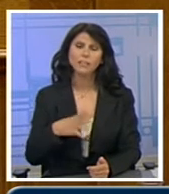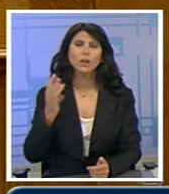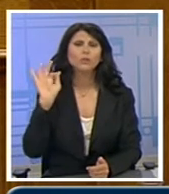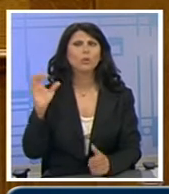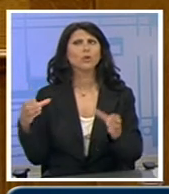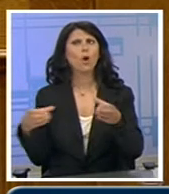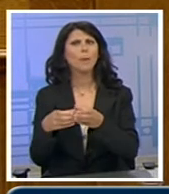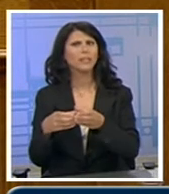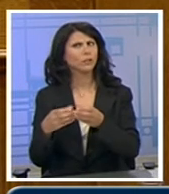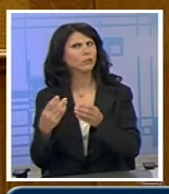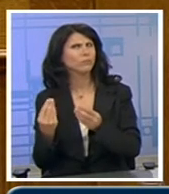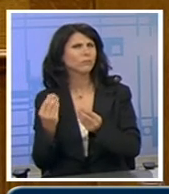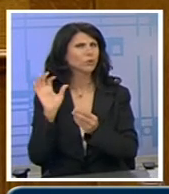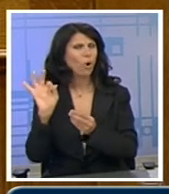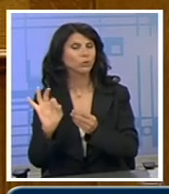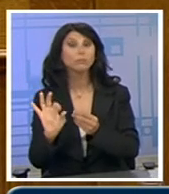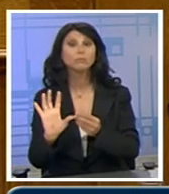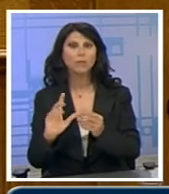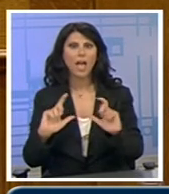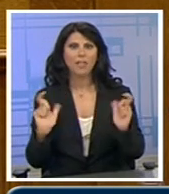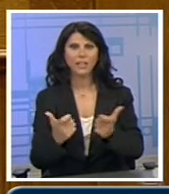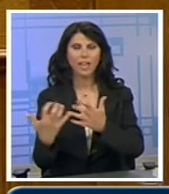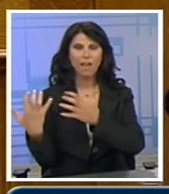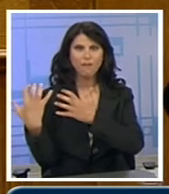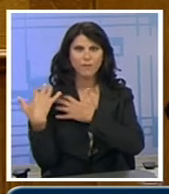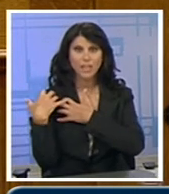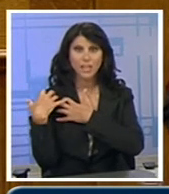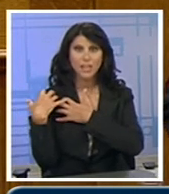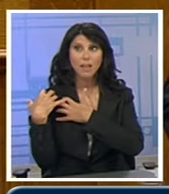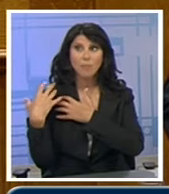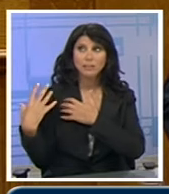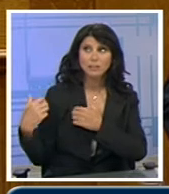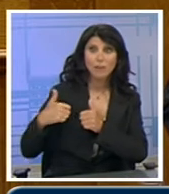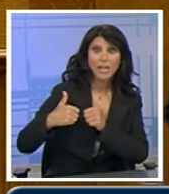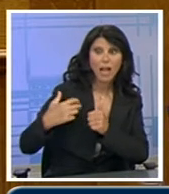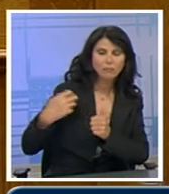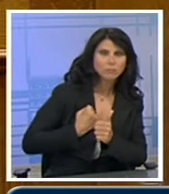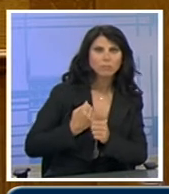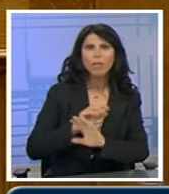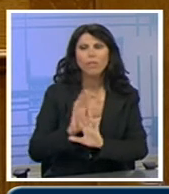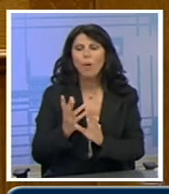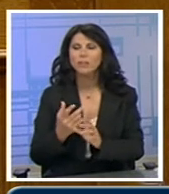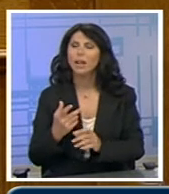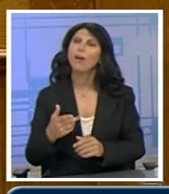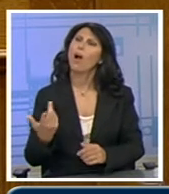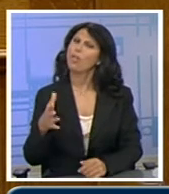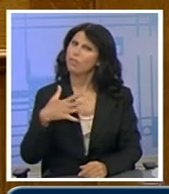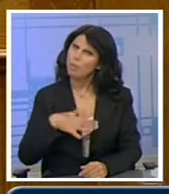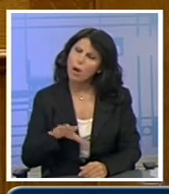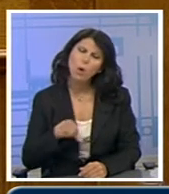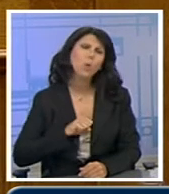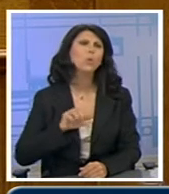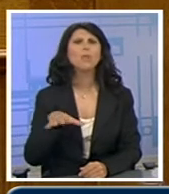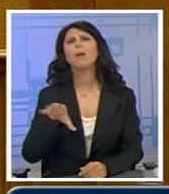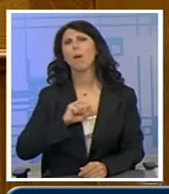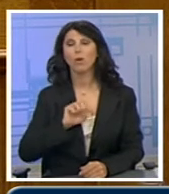τακτικής. Η εθνική ευθύνη σε κυνηγάει από μόνη της. Και δεν μπορεί κανείς